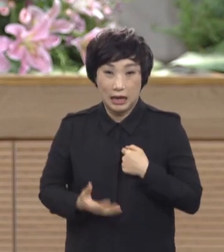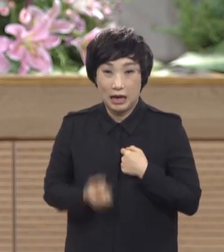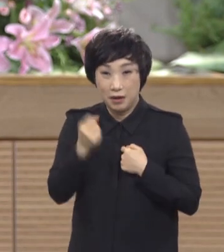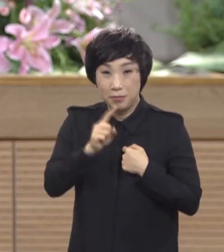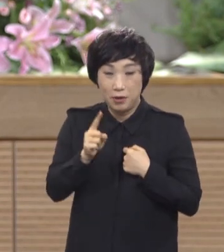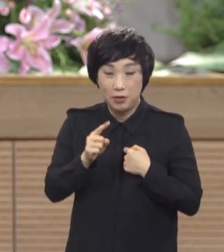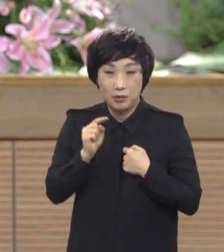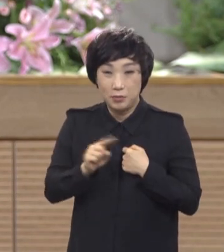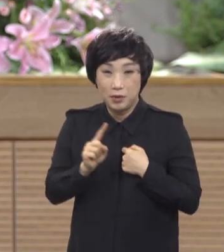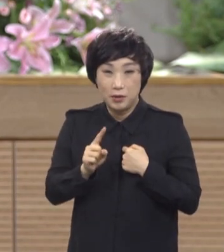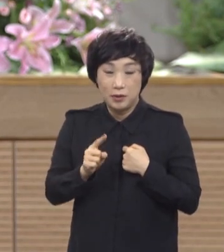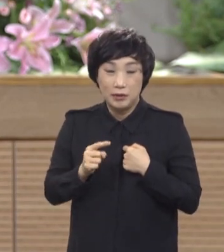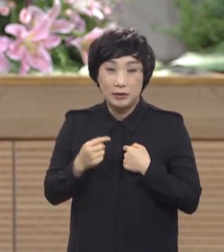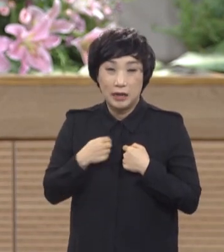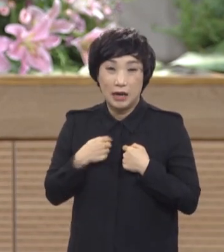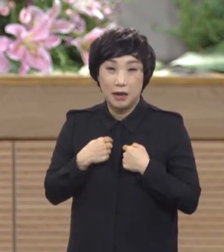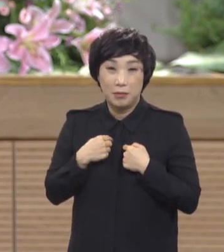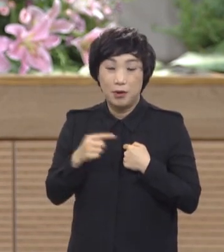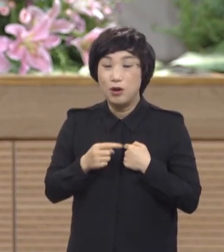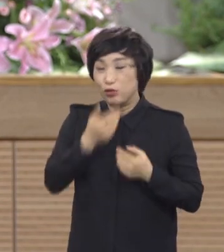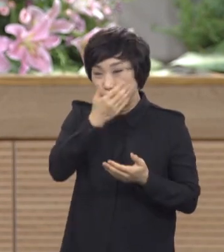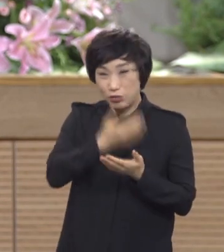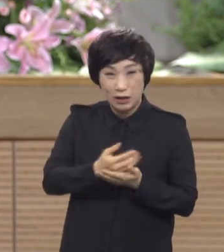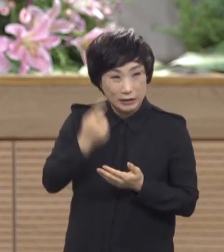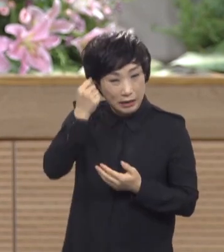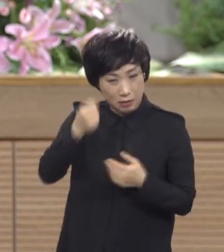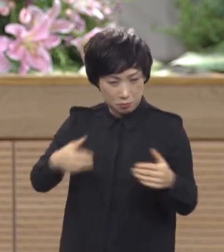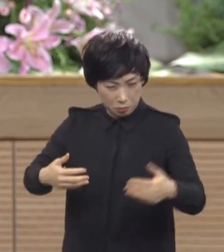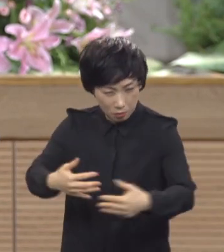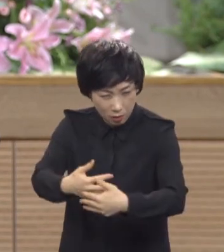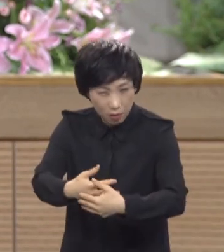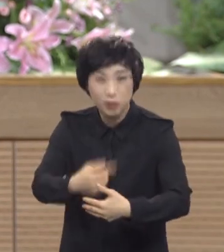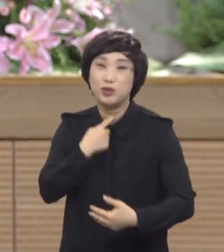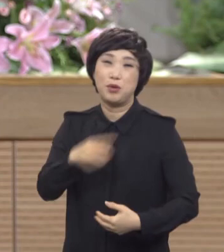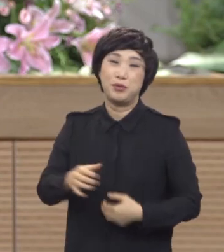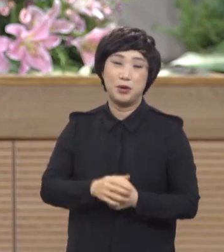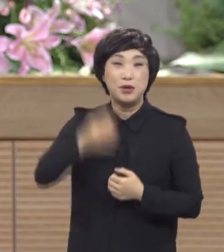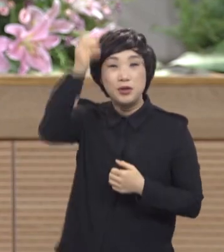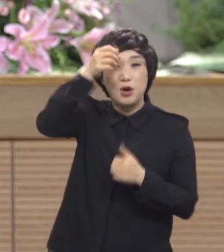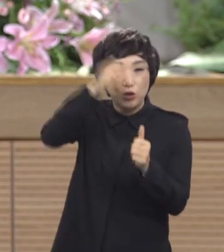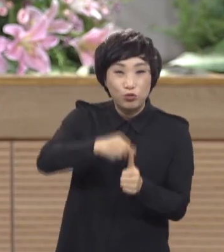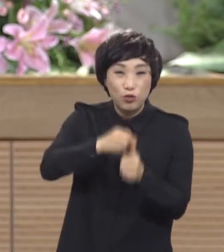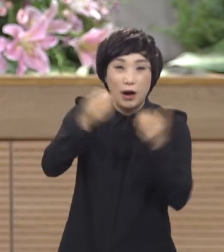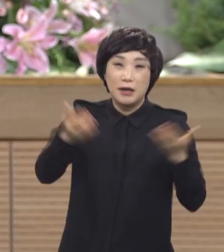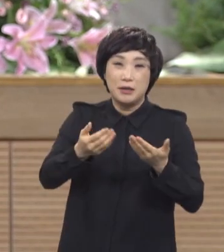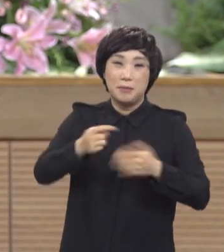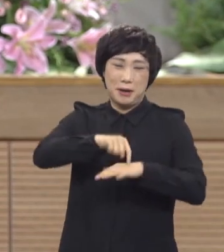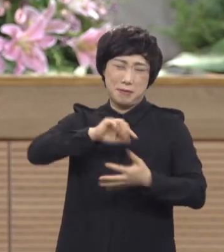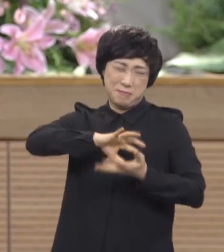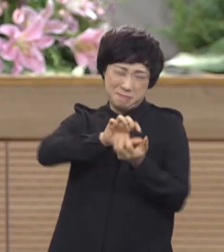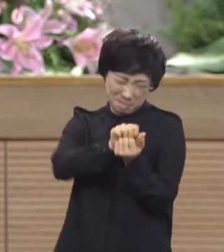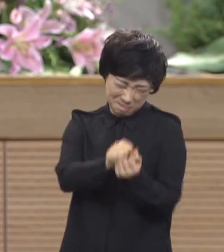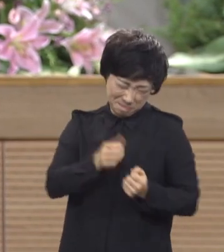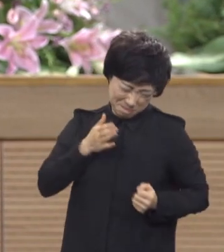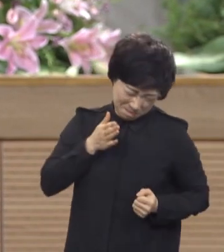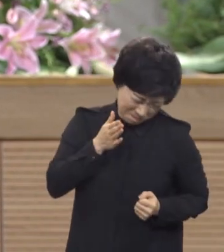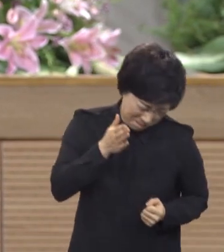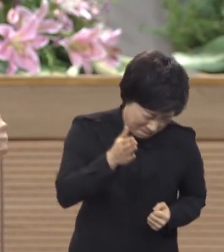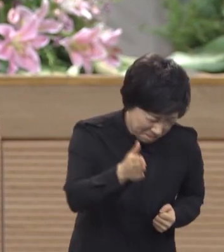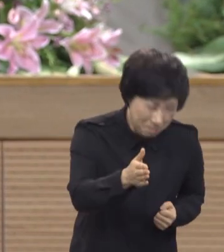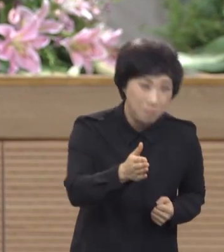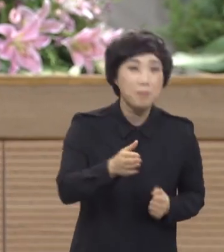가진 그것을 정말로 소중해 긴 적도 없고 영혼 살리는 일에 철력을 다해올 수 있는